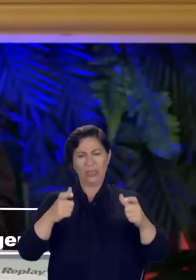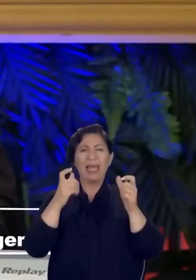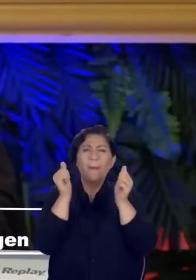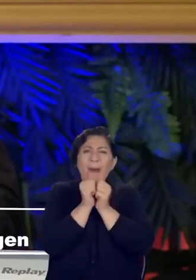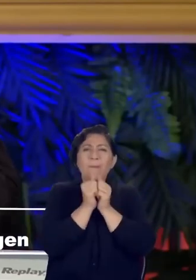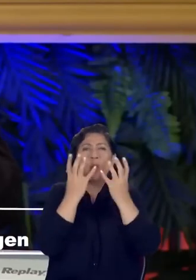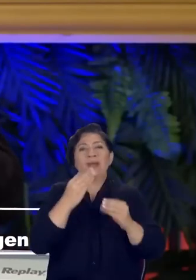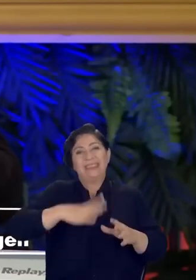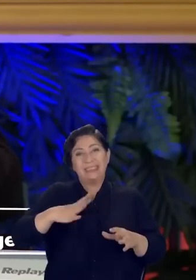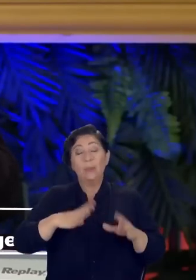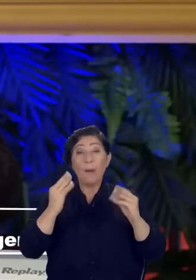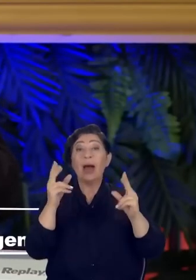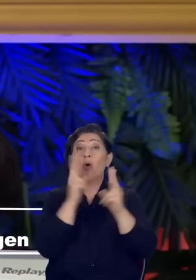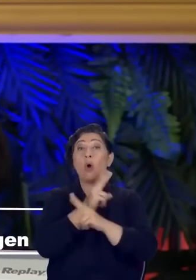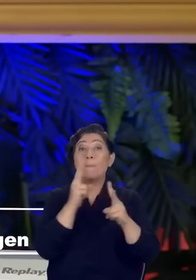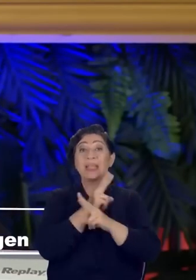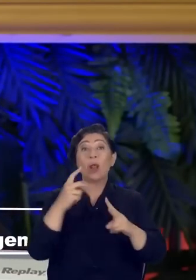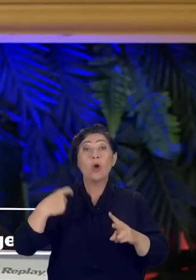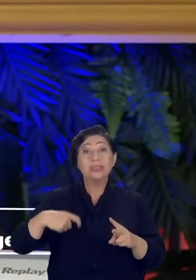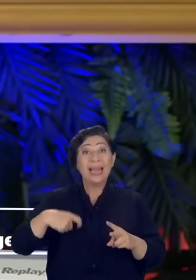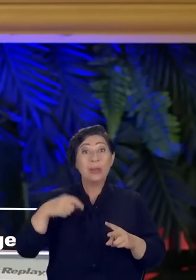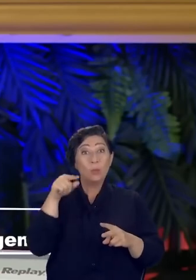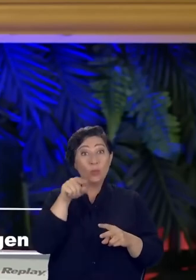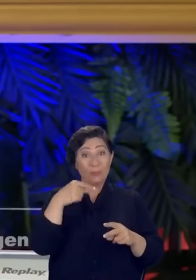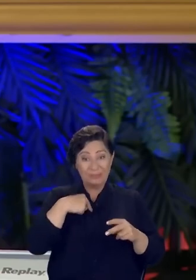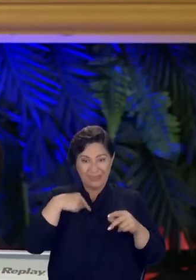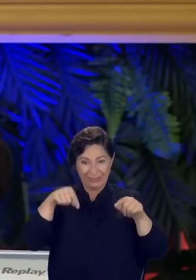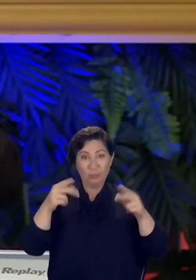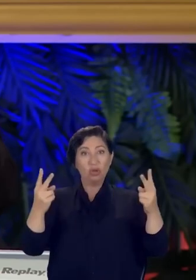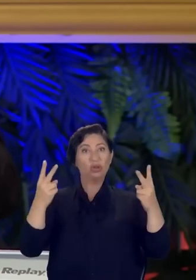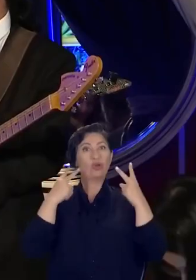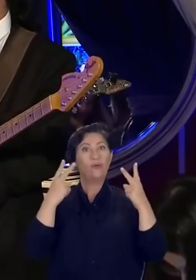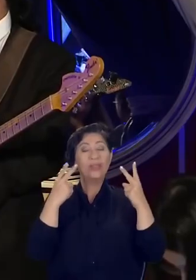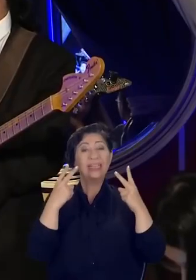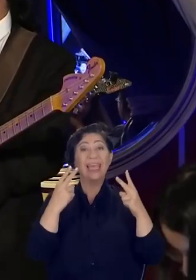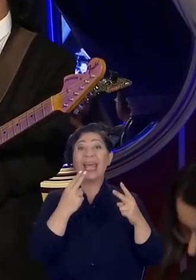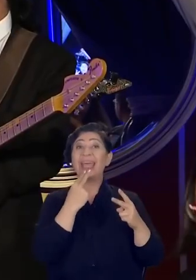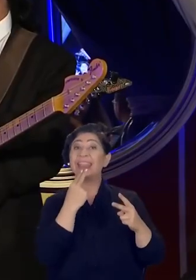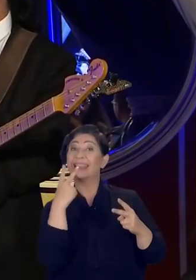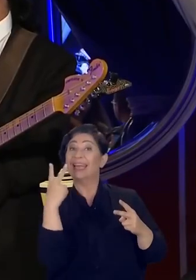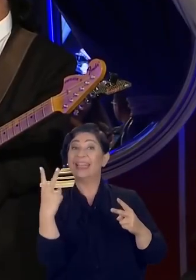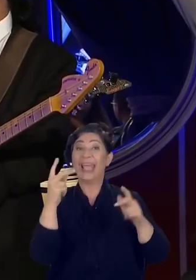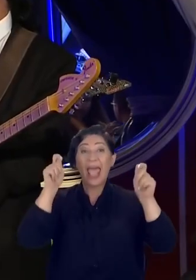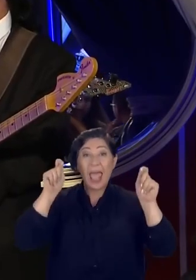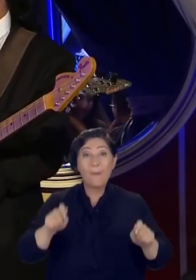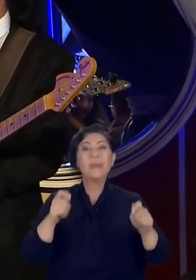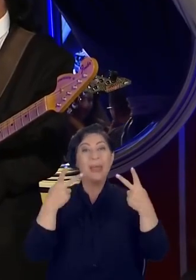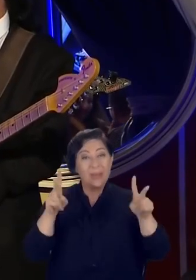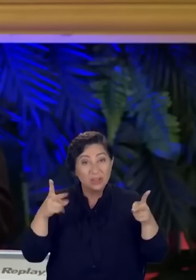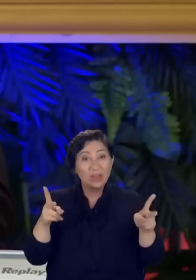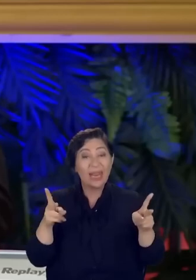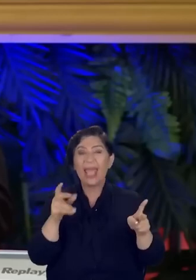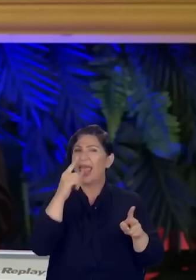oldum. Fakat komedinin, özellikle bu bizim yaptığımız talk show'ların kadınlar tarafından